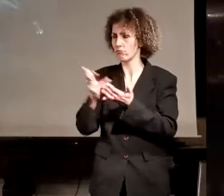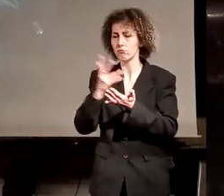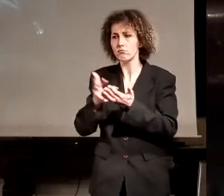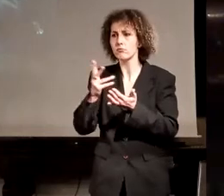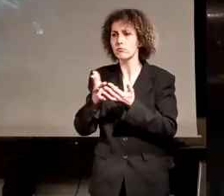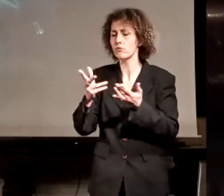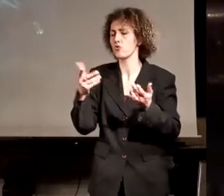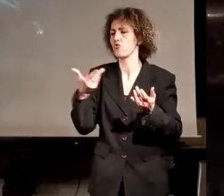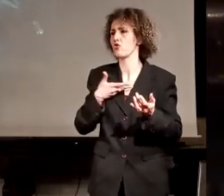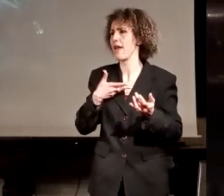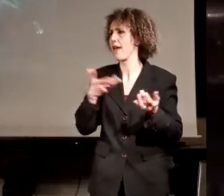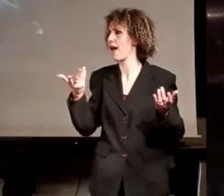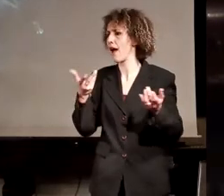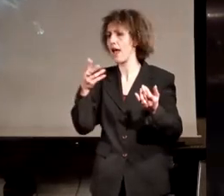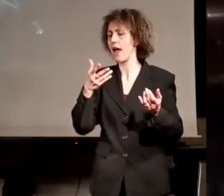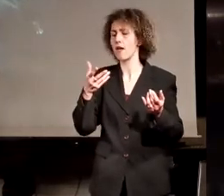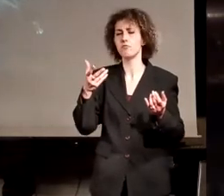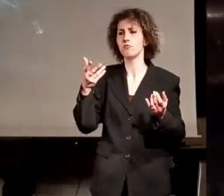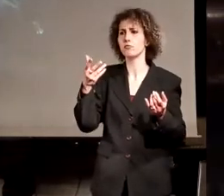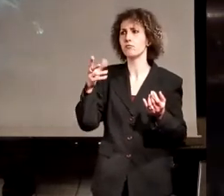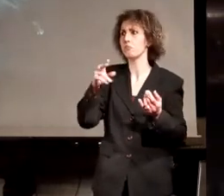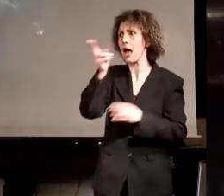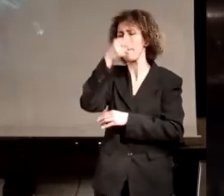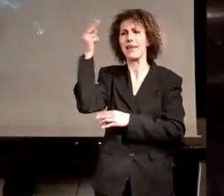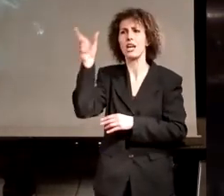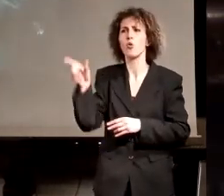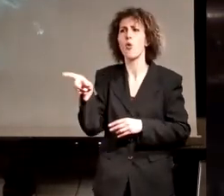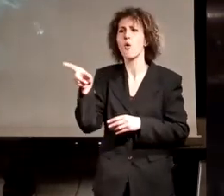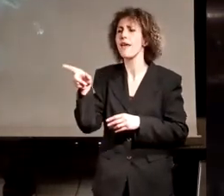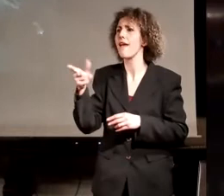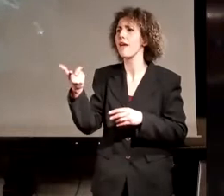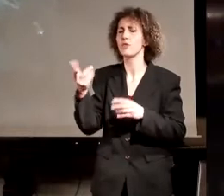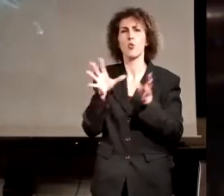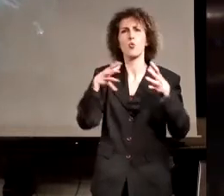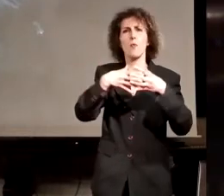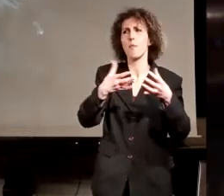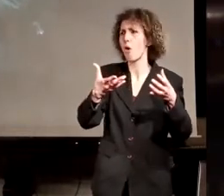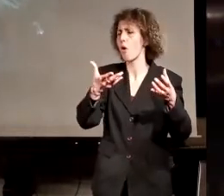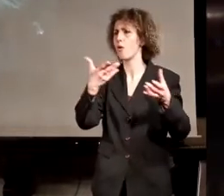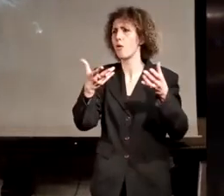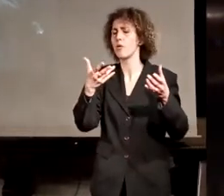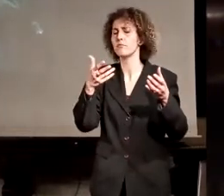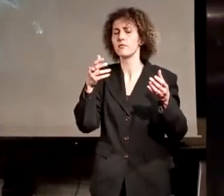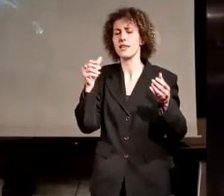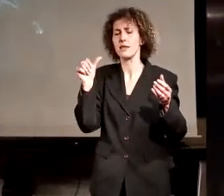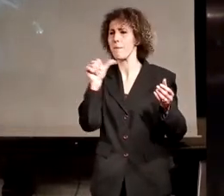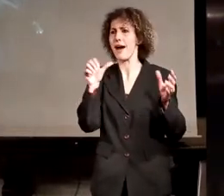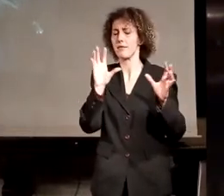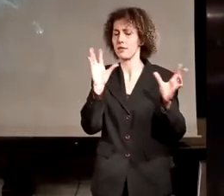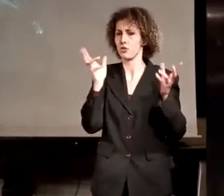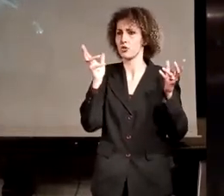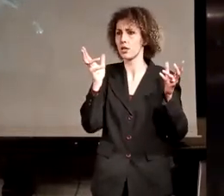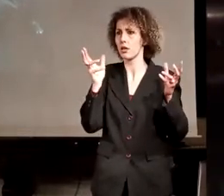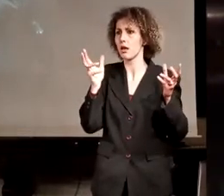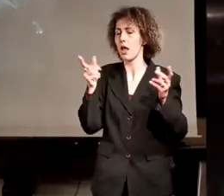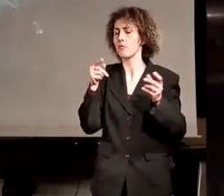albergatore ligure che aveva rifiutato il soggiorno a un gruppo di ripeto tra virgolette spastici questa è una parola che oggi non si può